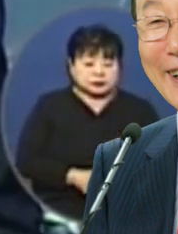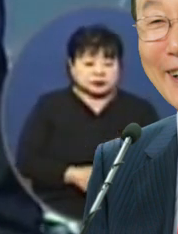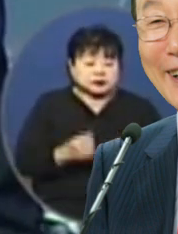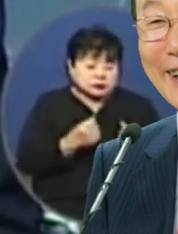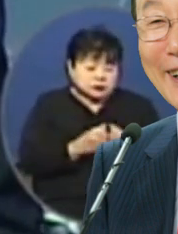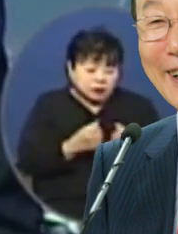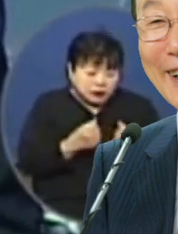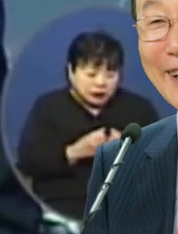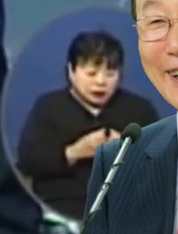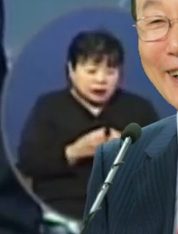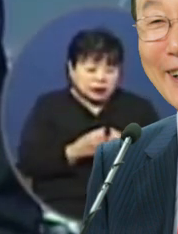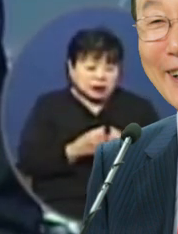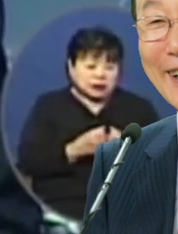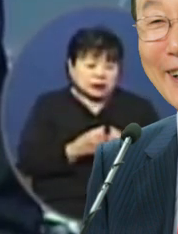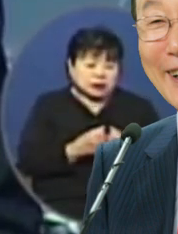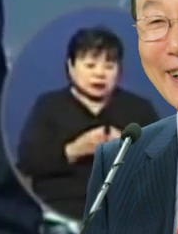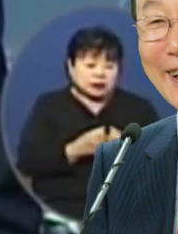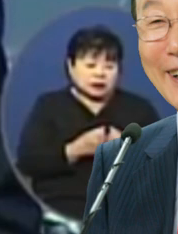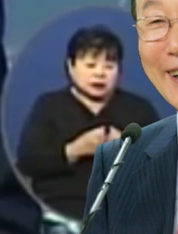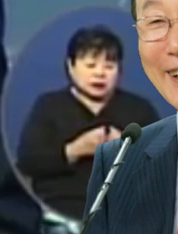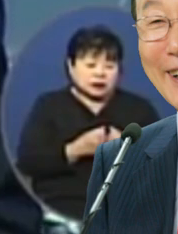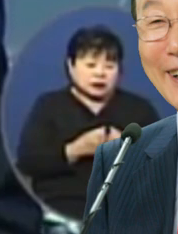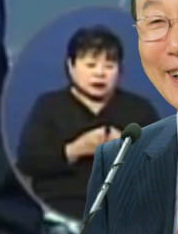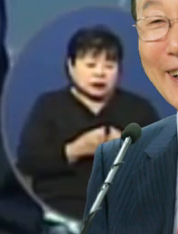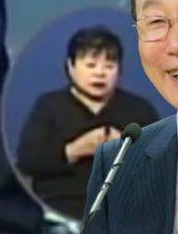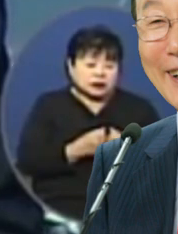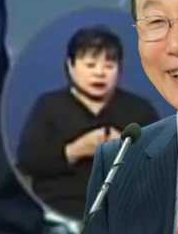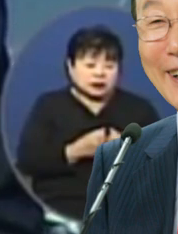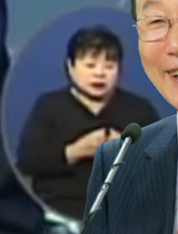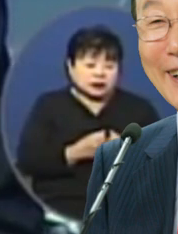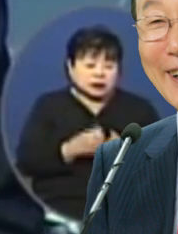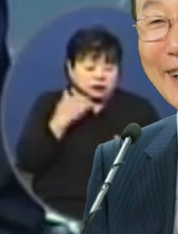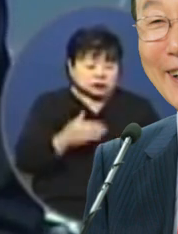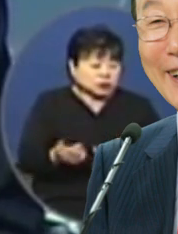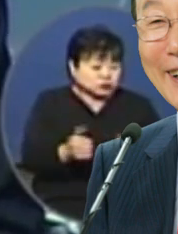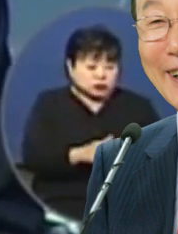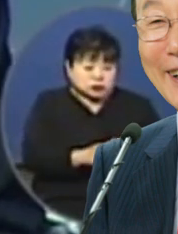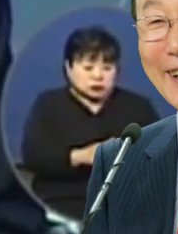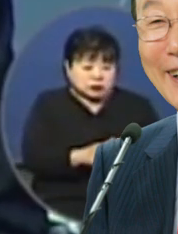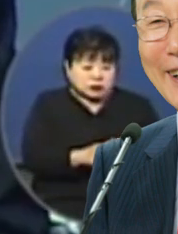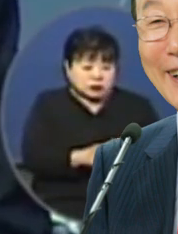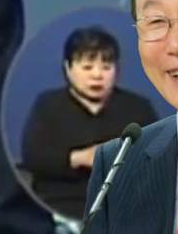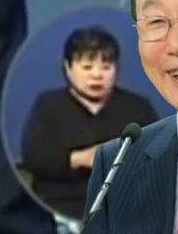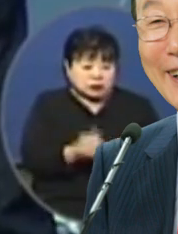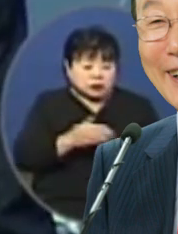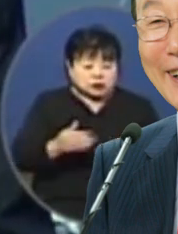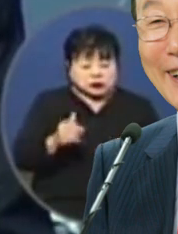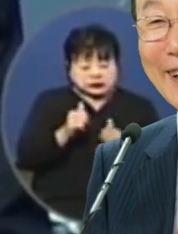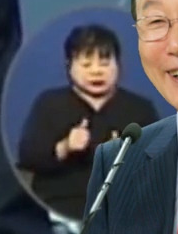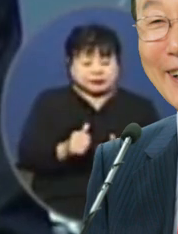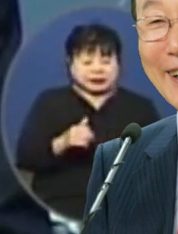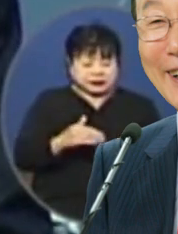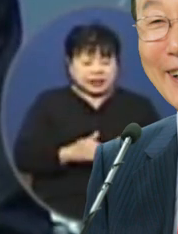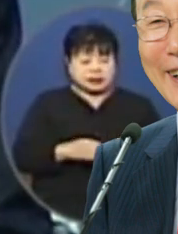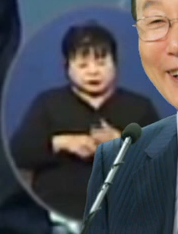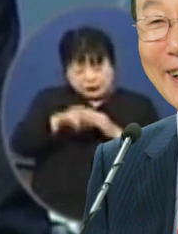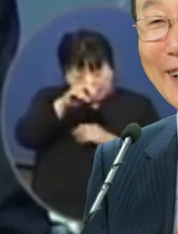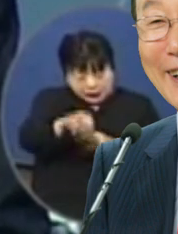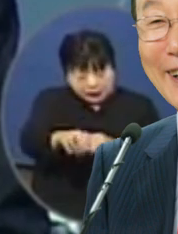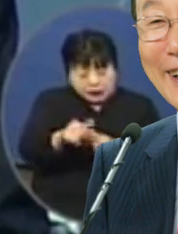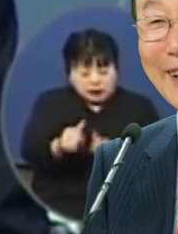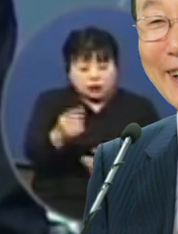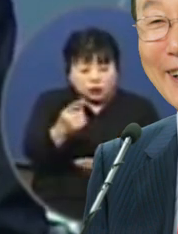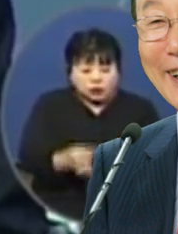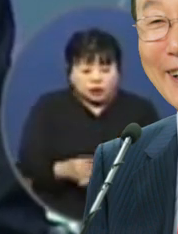싸움을 하다가 나설 들어 이웃을 쳐서 죽였습니다. 그러면 공정한 재판을 받을 때까지 도피성으로 피하면